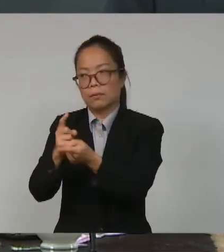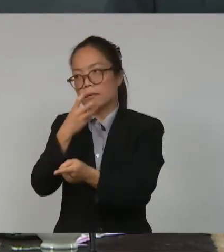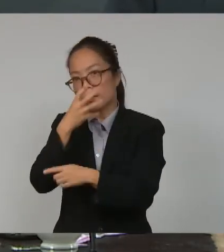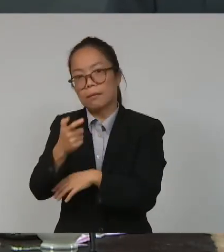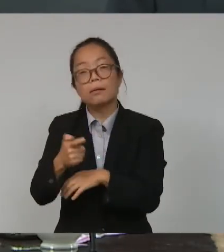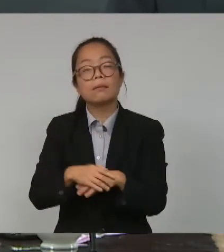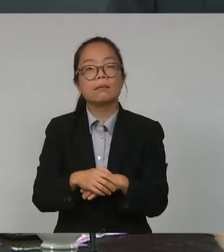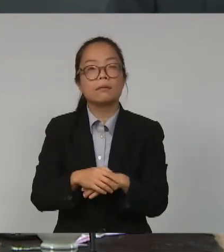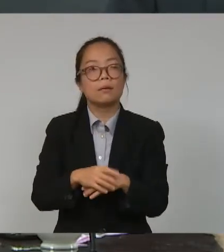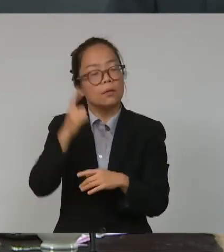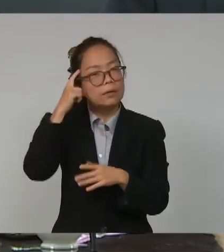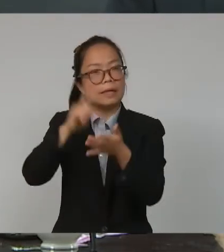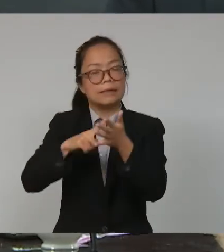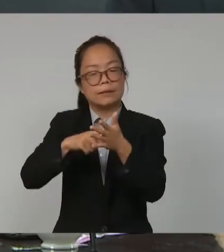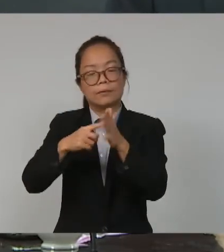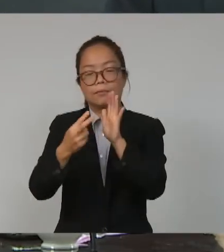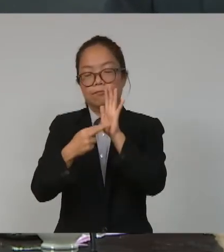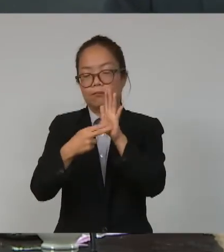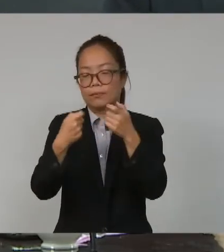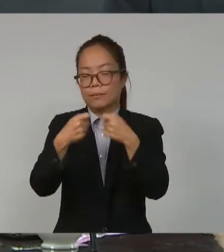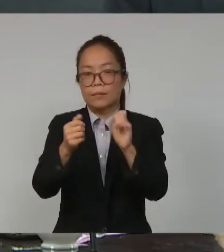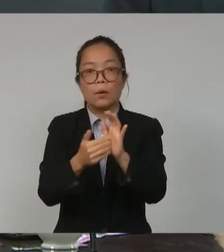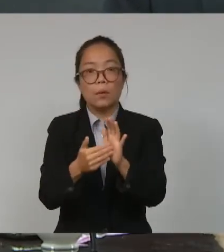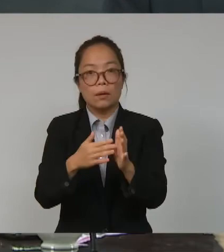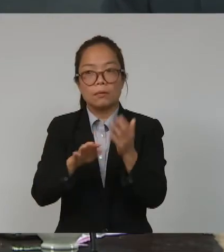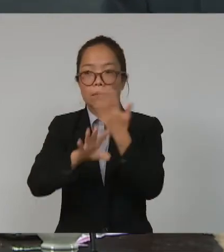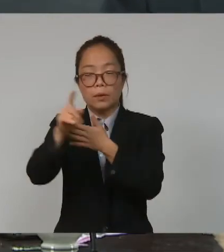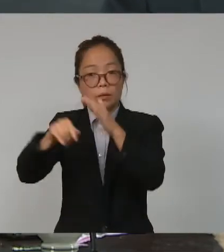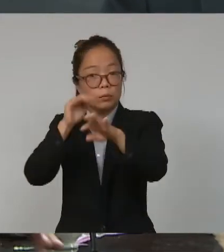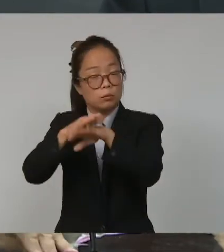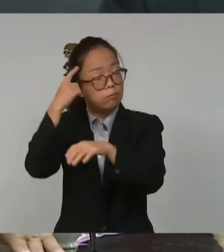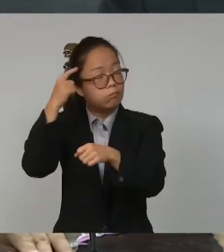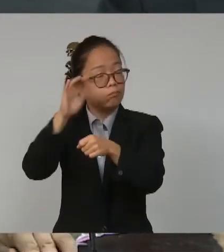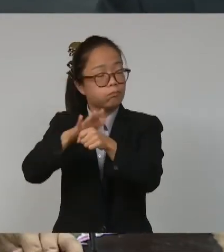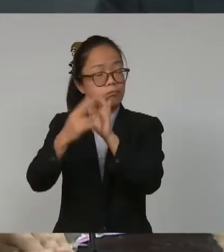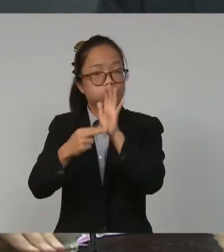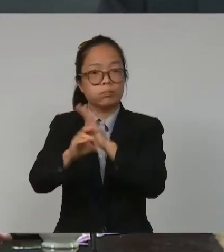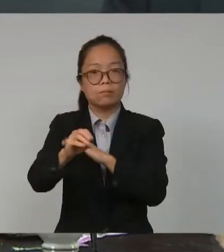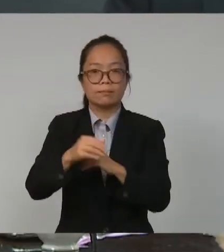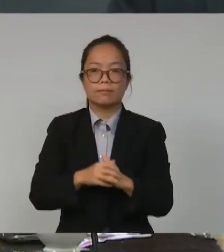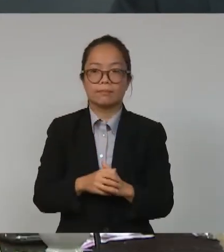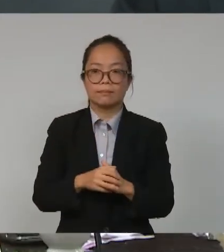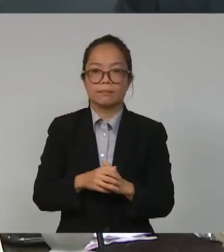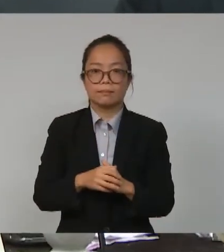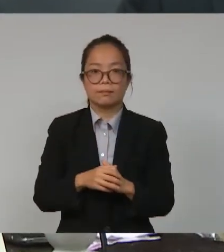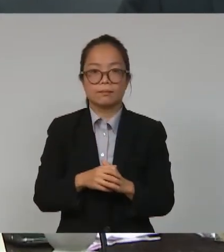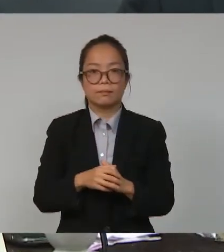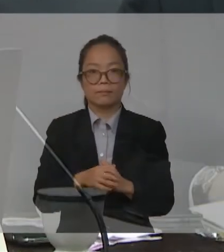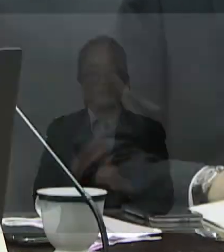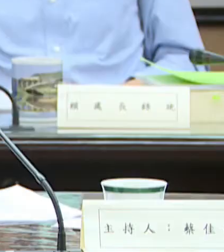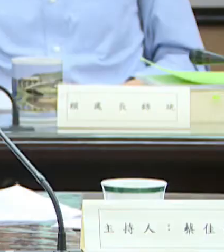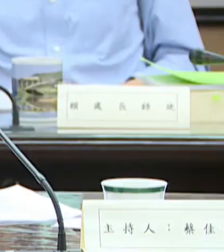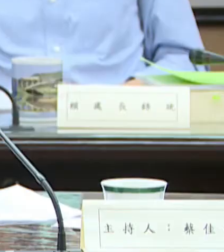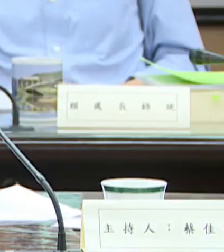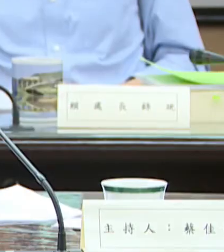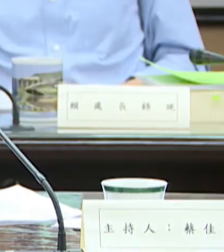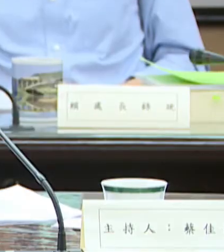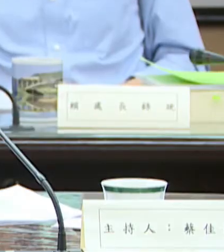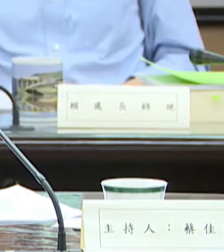那我想我就简单的说明到这边，然后再看其他的有没有要补充，谢谢。 好的，谢谢